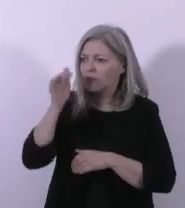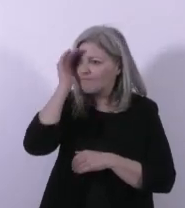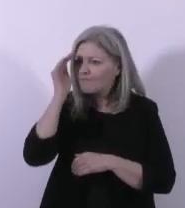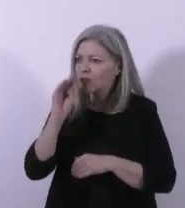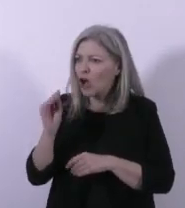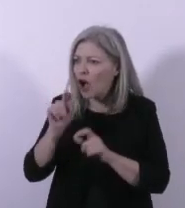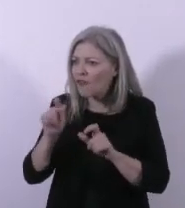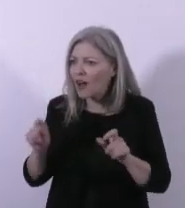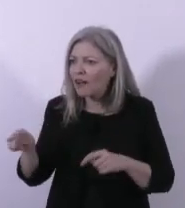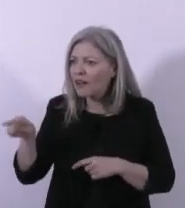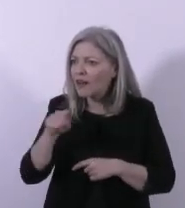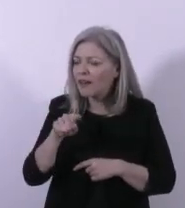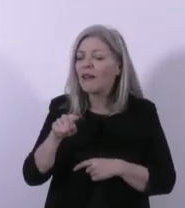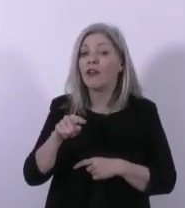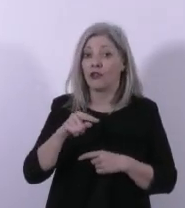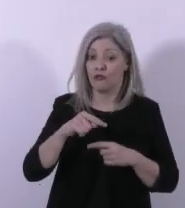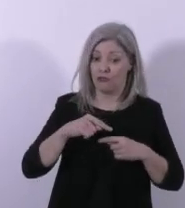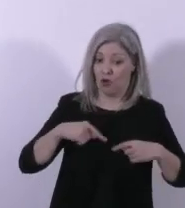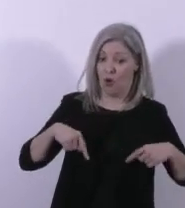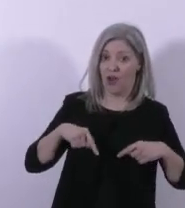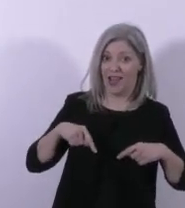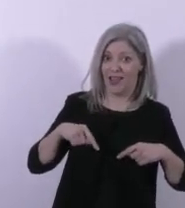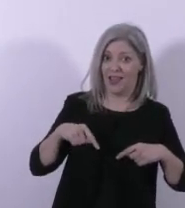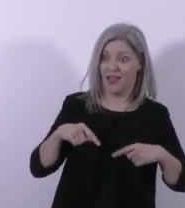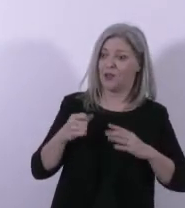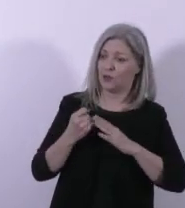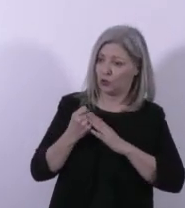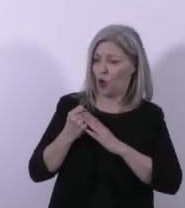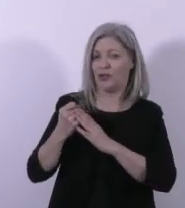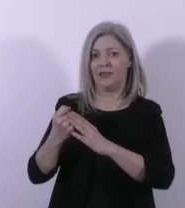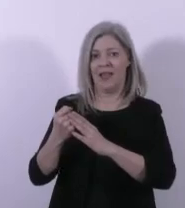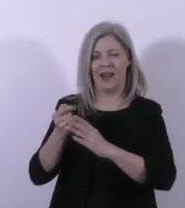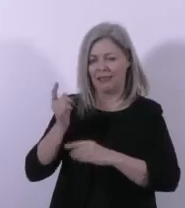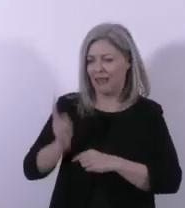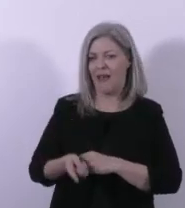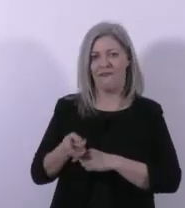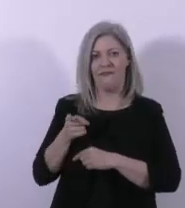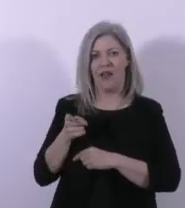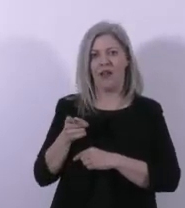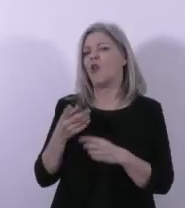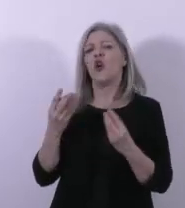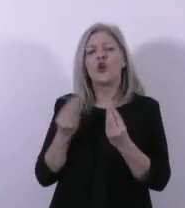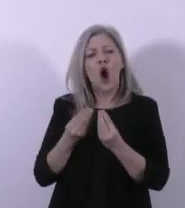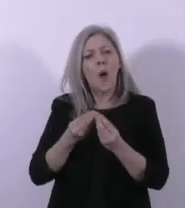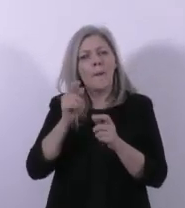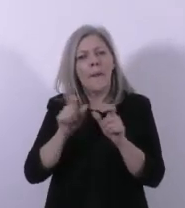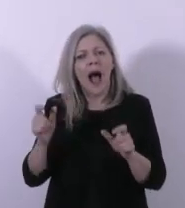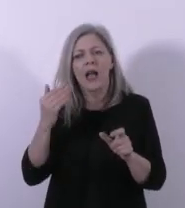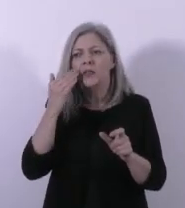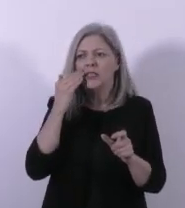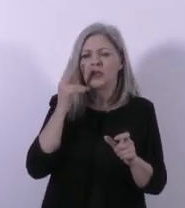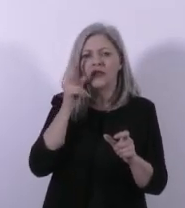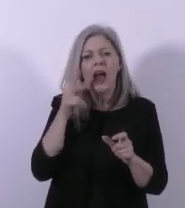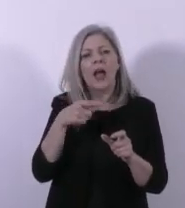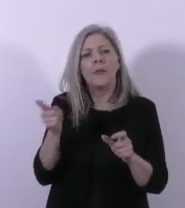per cui noi dobbiamo sostenere i compagni, le compagne.